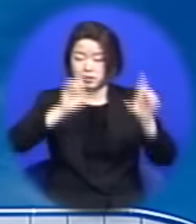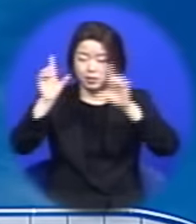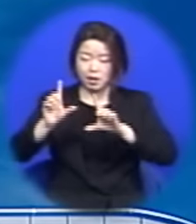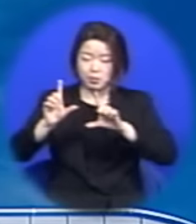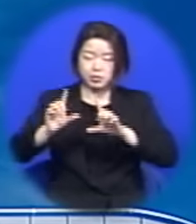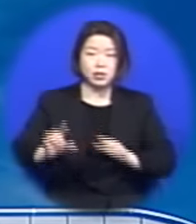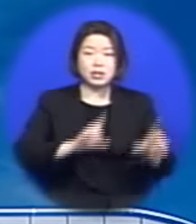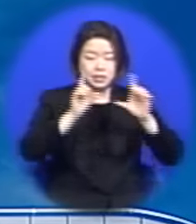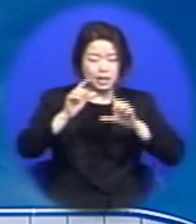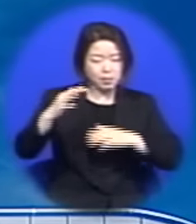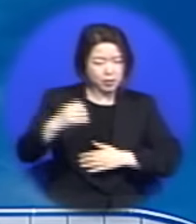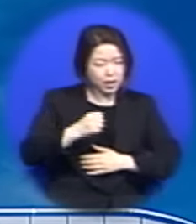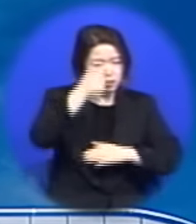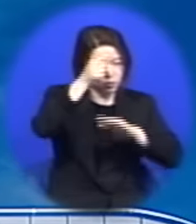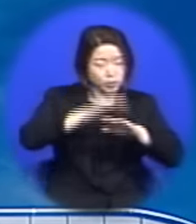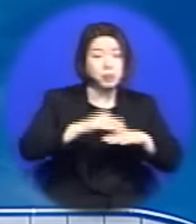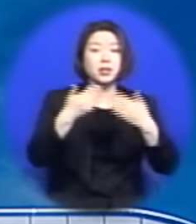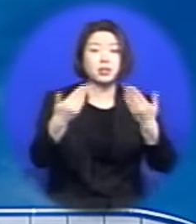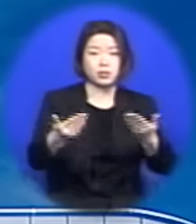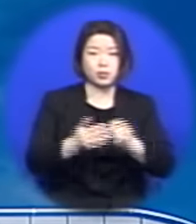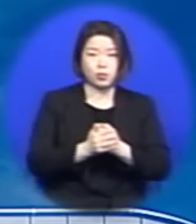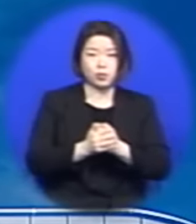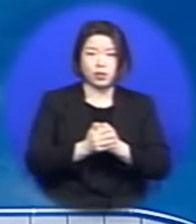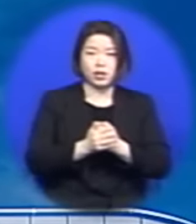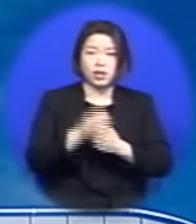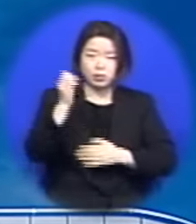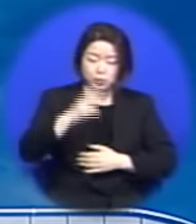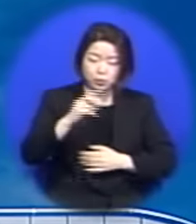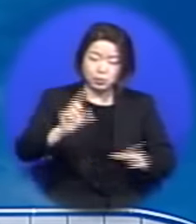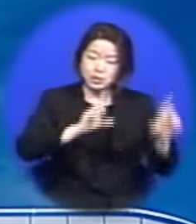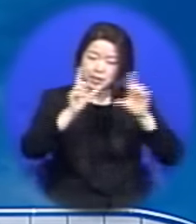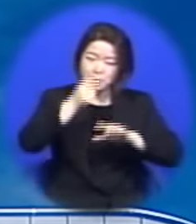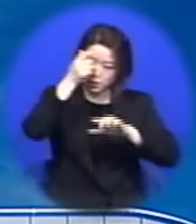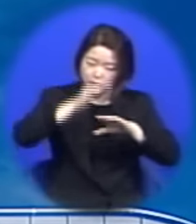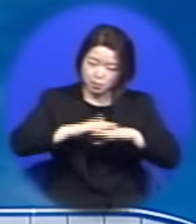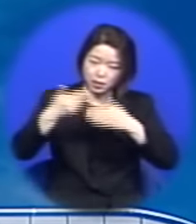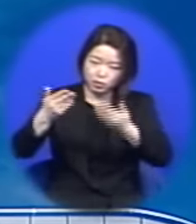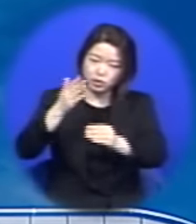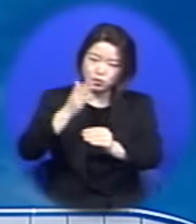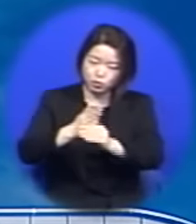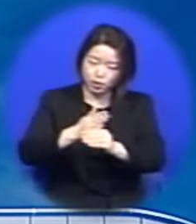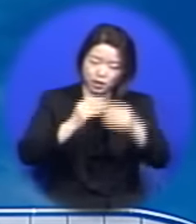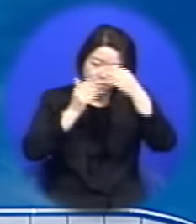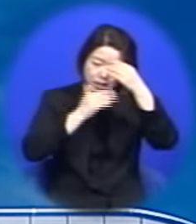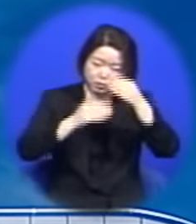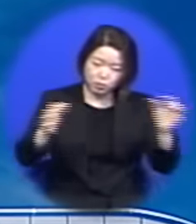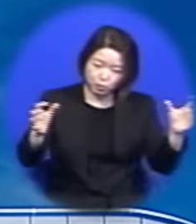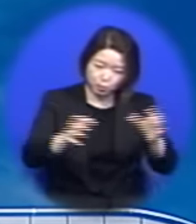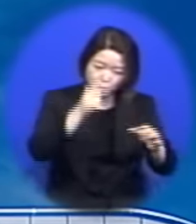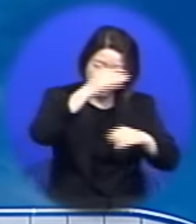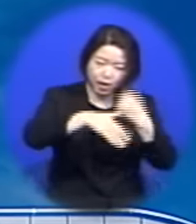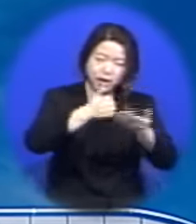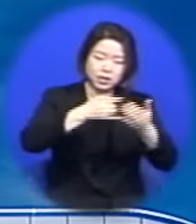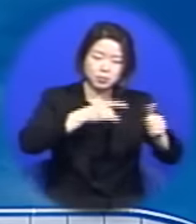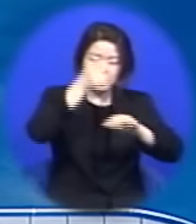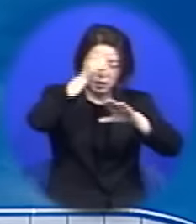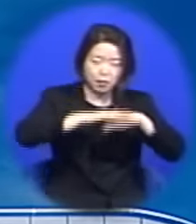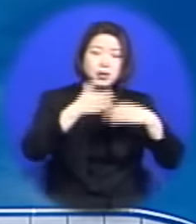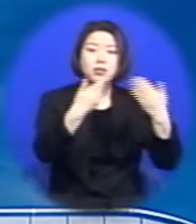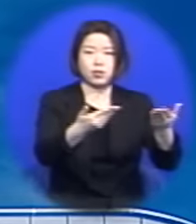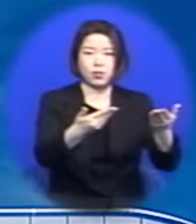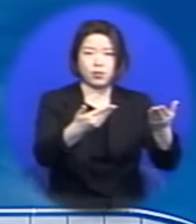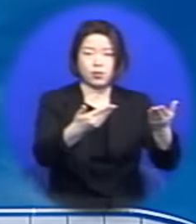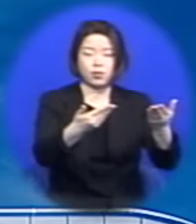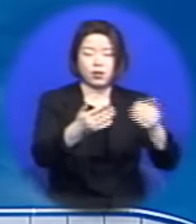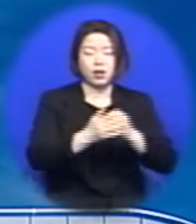예배하고 그렇게 삶으로 예배하다 다시 성도들끼리 모여서 하나님께 예배하고 이것이 예배입니다 예배와